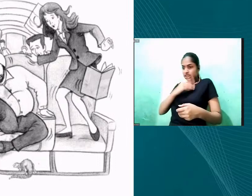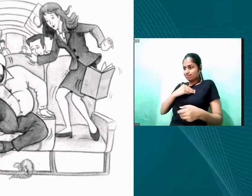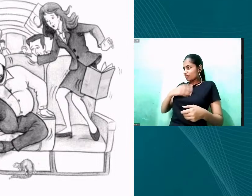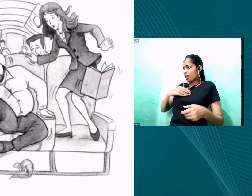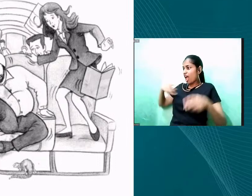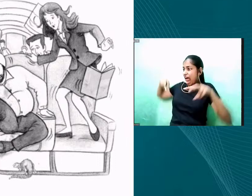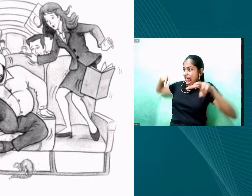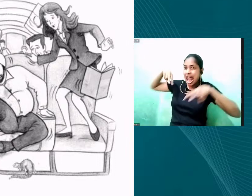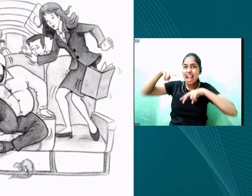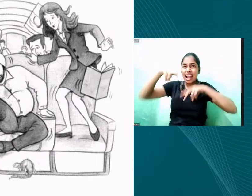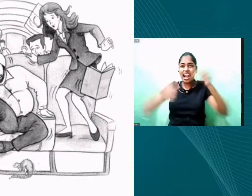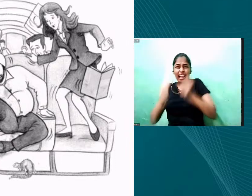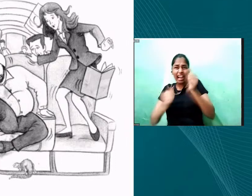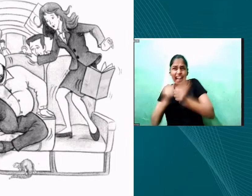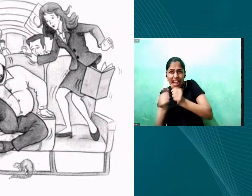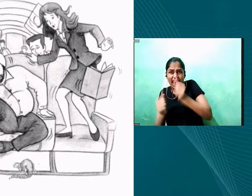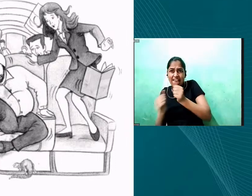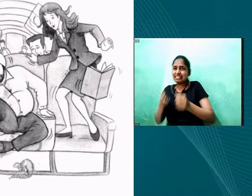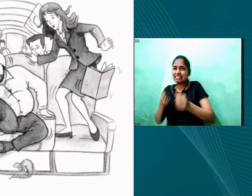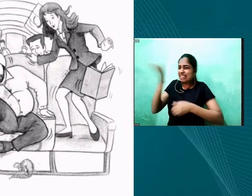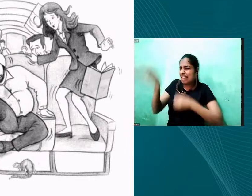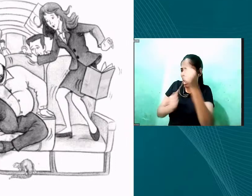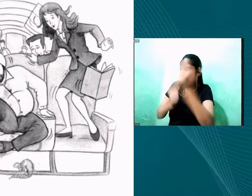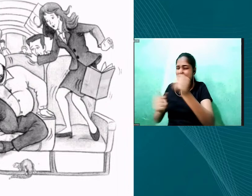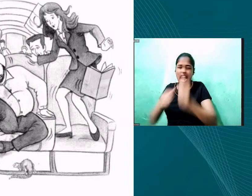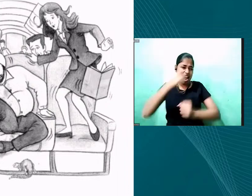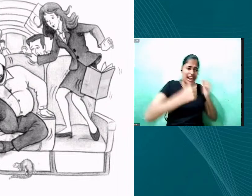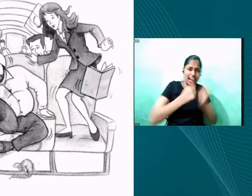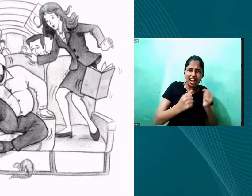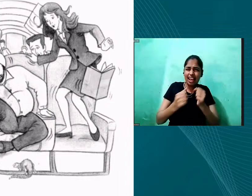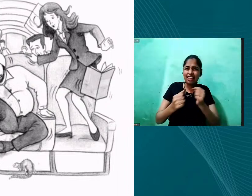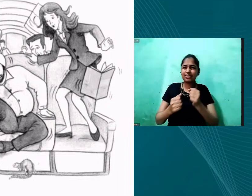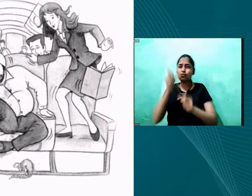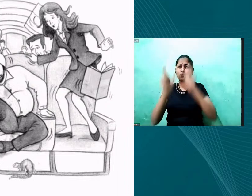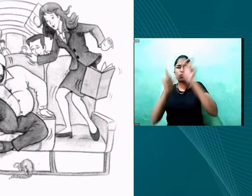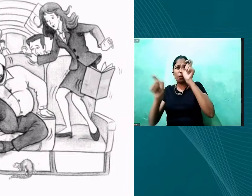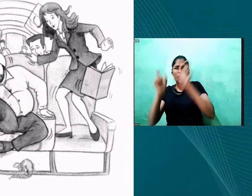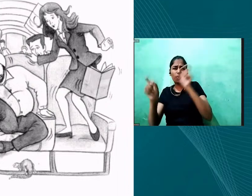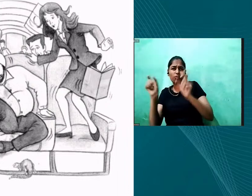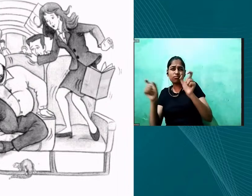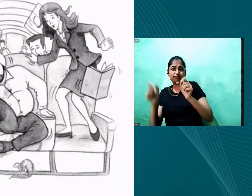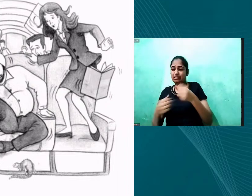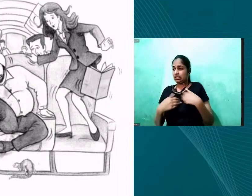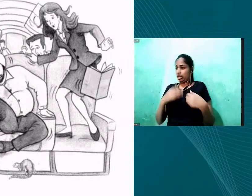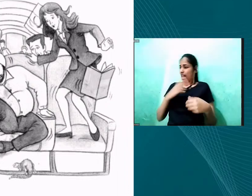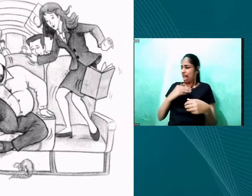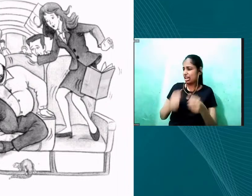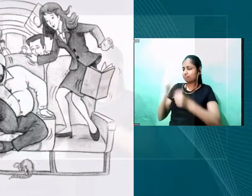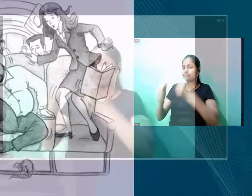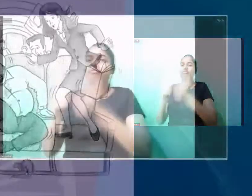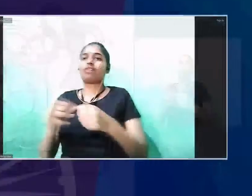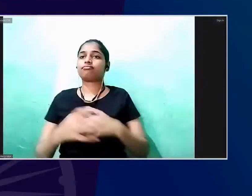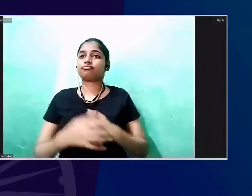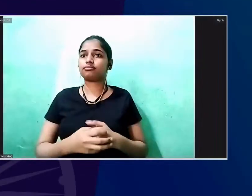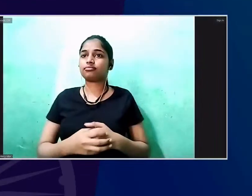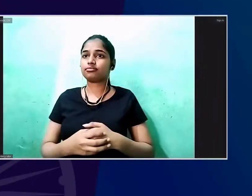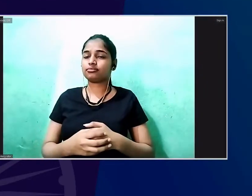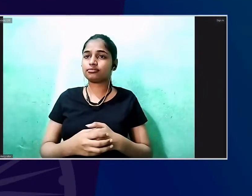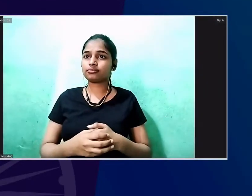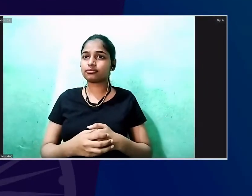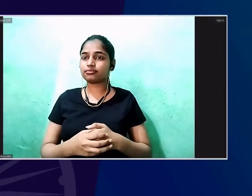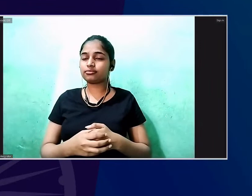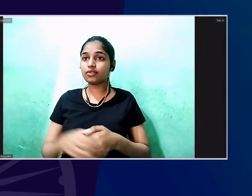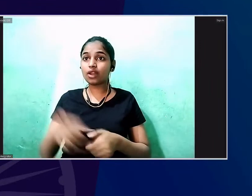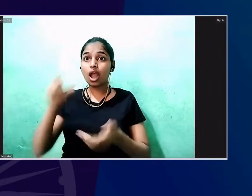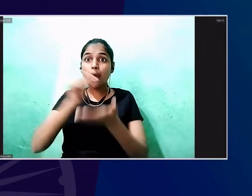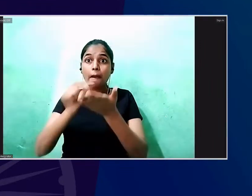में इसे कहते हैं chaos. तो जैसे ही ऑटर मैक्सवेल से भागा,